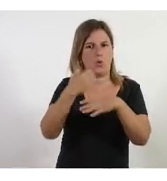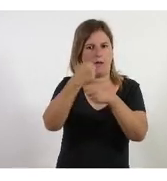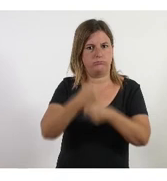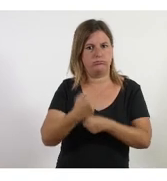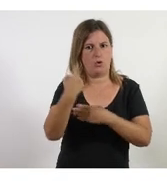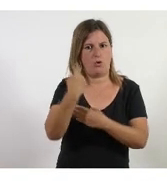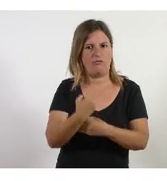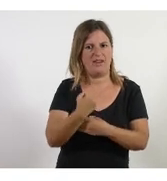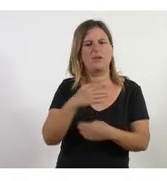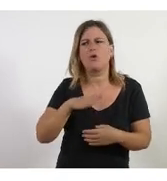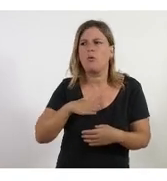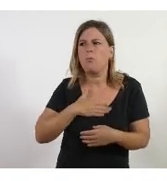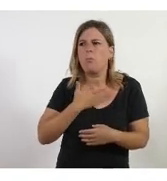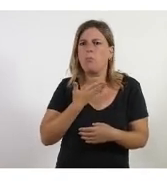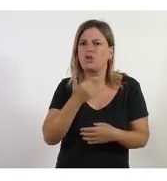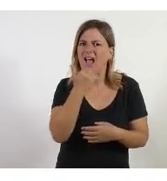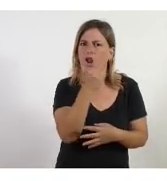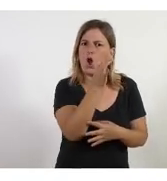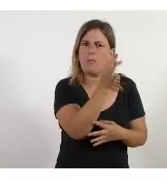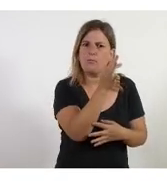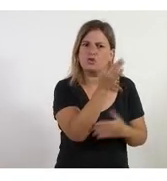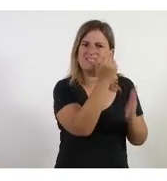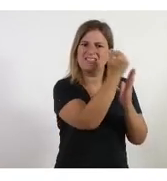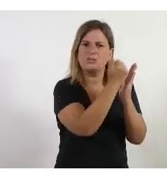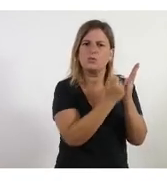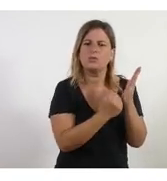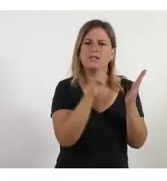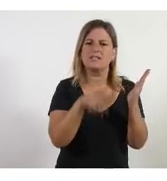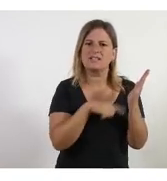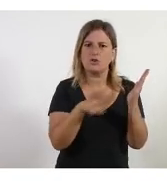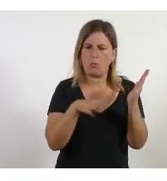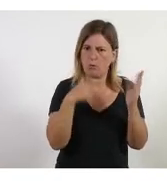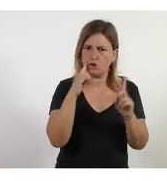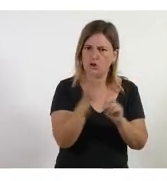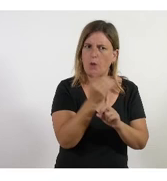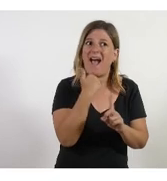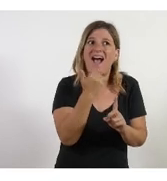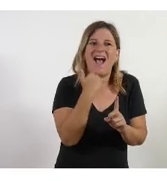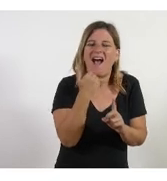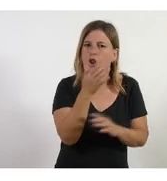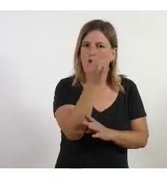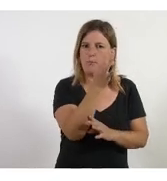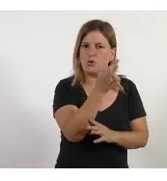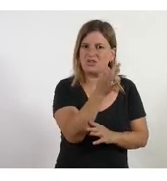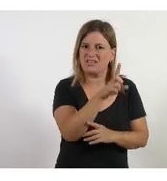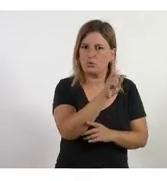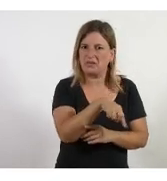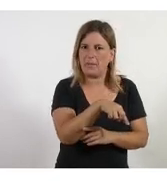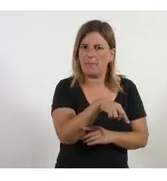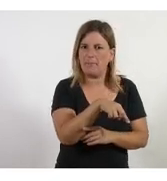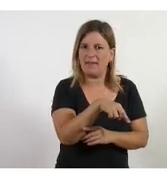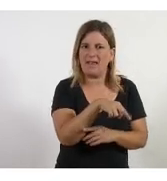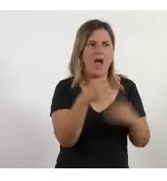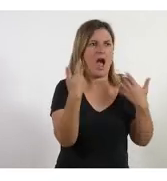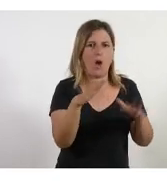trobar alguna cosa positiva que ha portat el confinament per tu? Podríem trobar alguna cosa positiva del fet de que has perdut